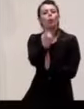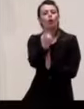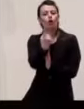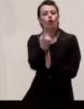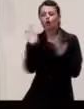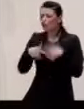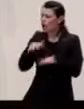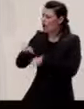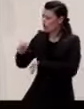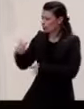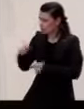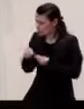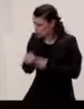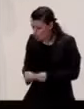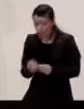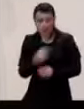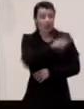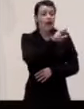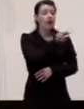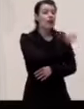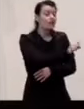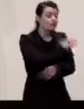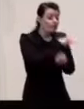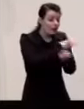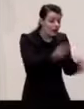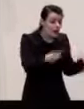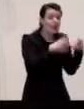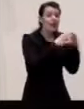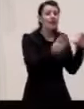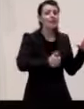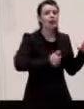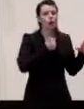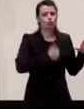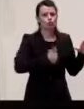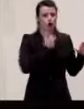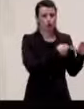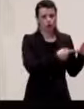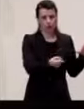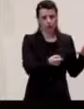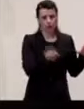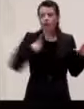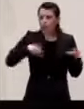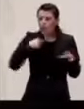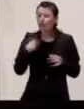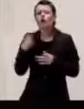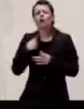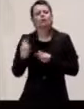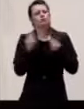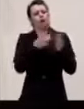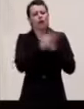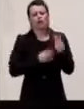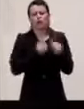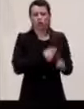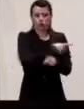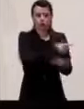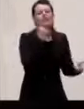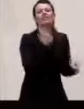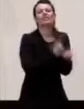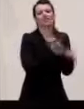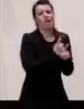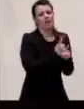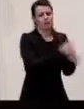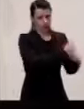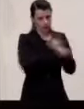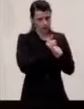Le RSA sono enti autonomi che sono gestiti, noi diamo delle indicazioni che loro devono rispettare, è chiaro? Io